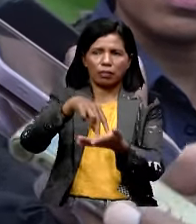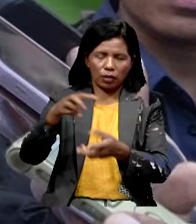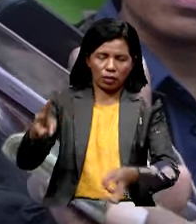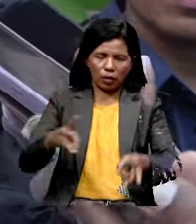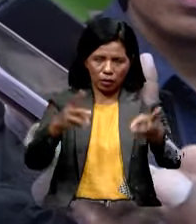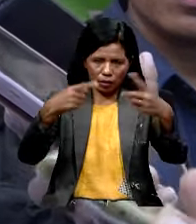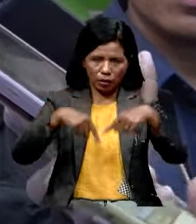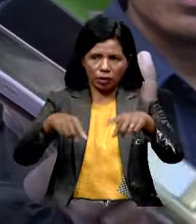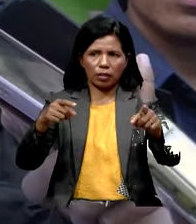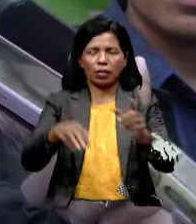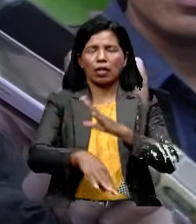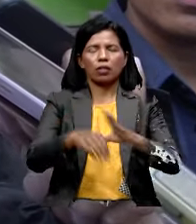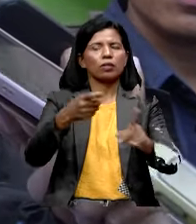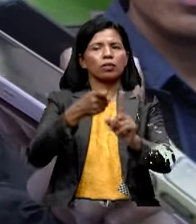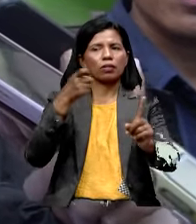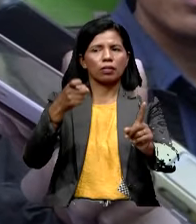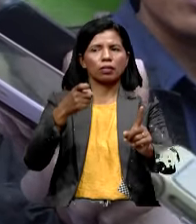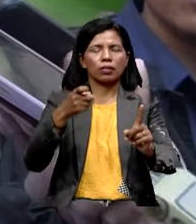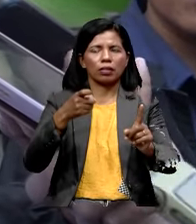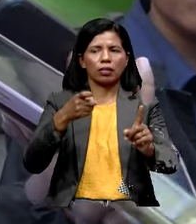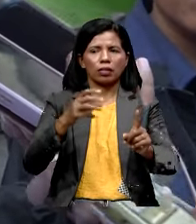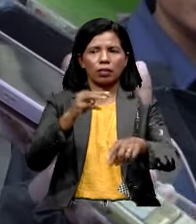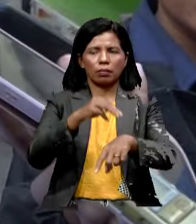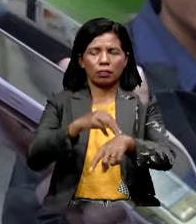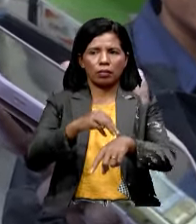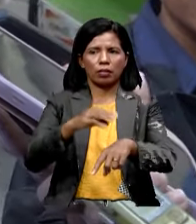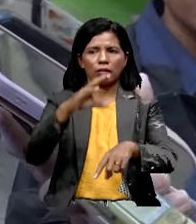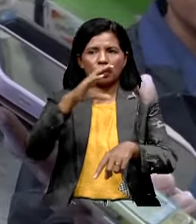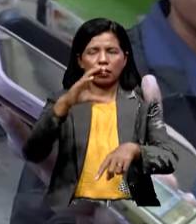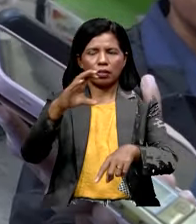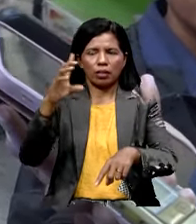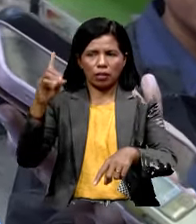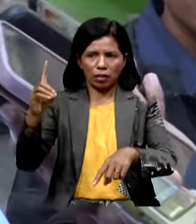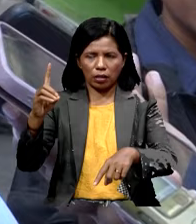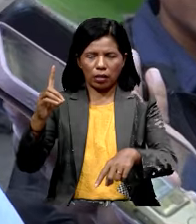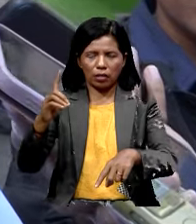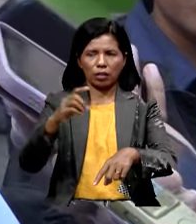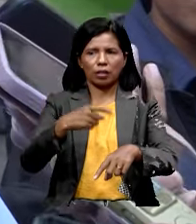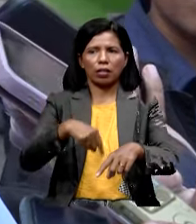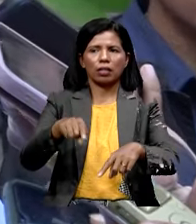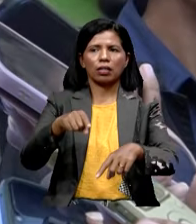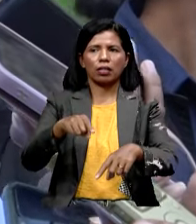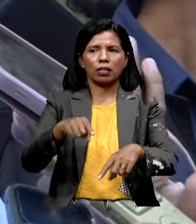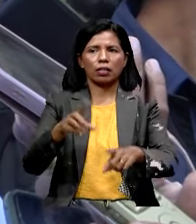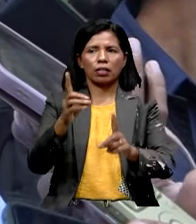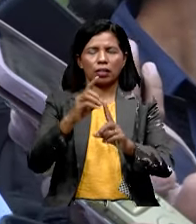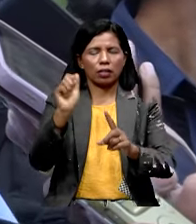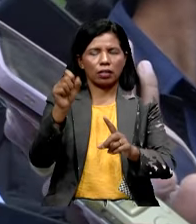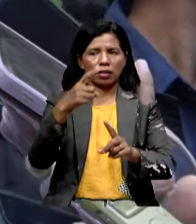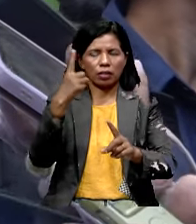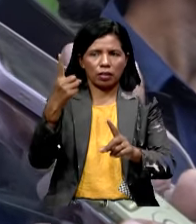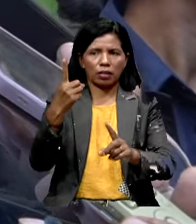vali dan ni sisai husi necessary use SSD edo no SSD necessary use dia des 11 da